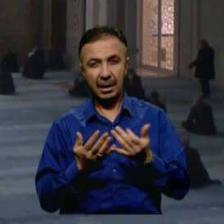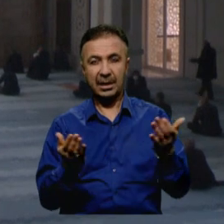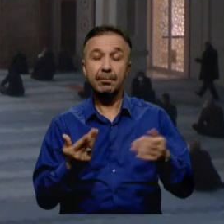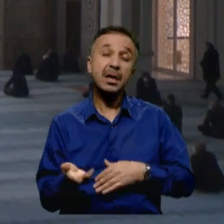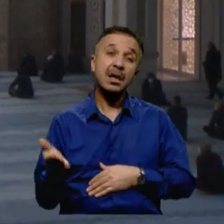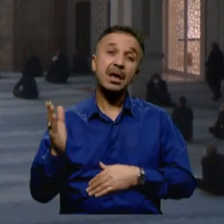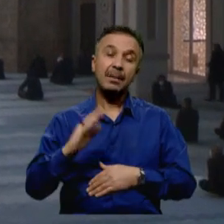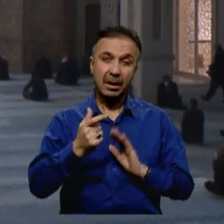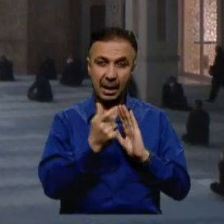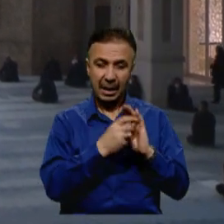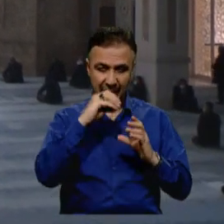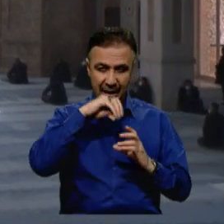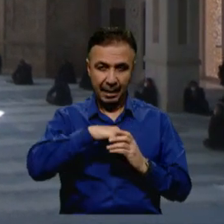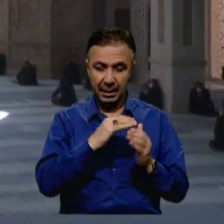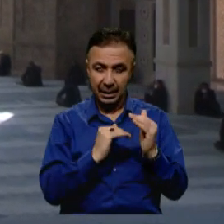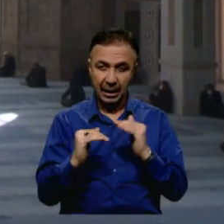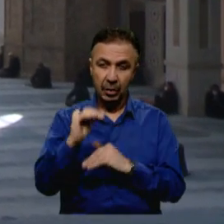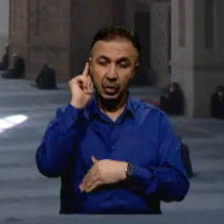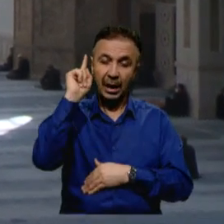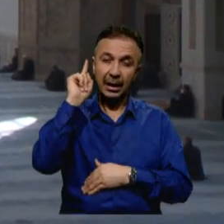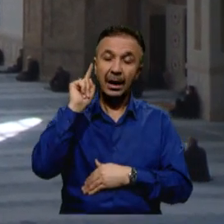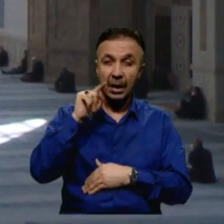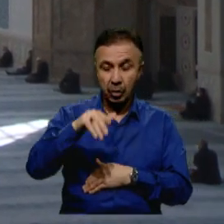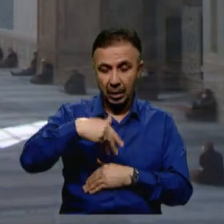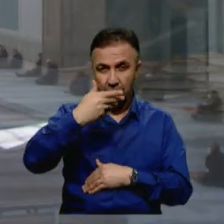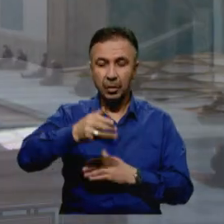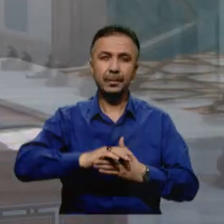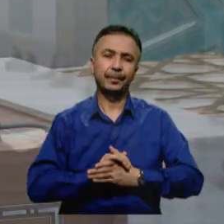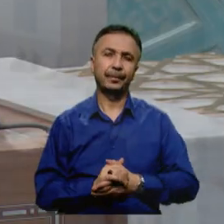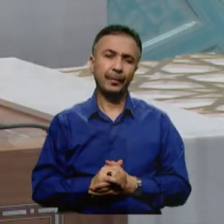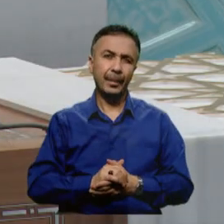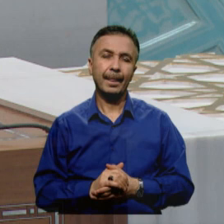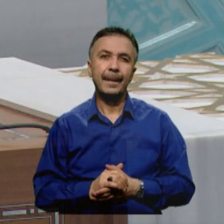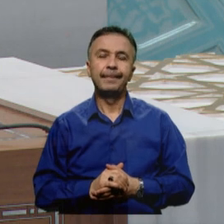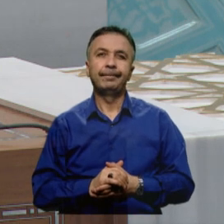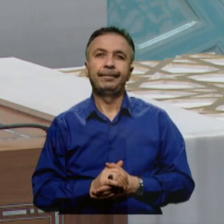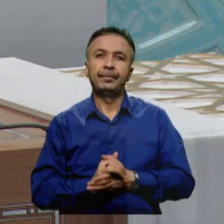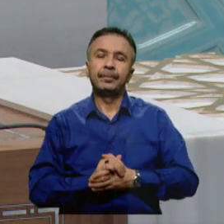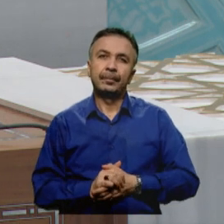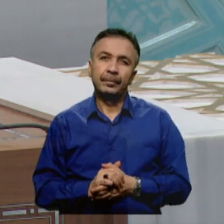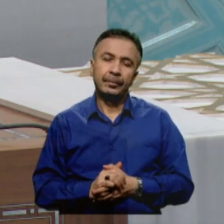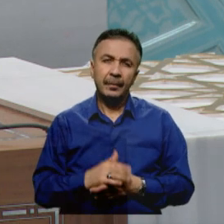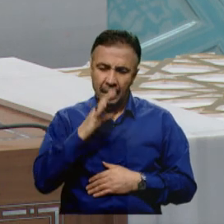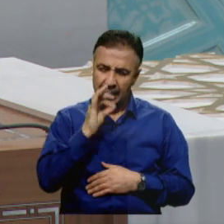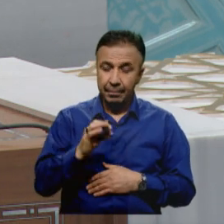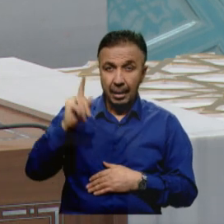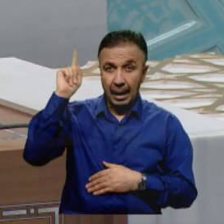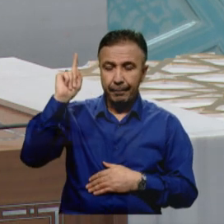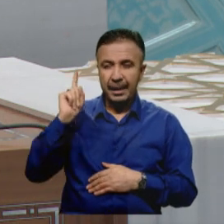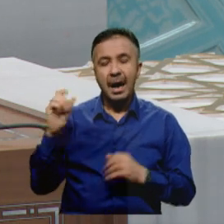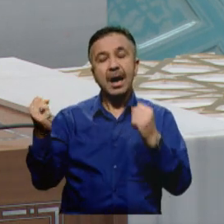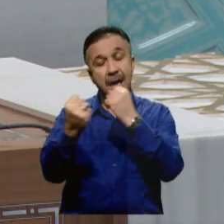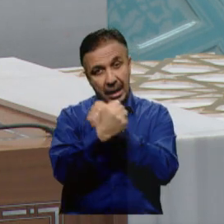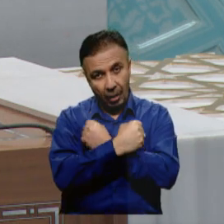ayetinde de Mevlamız buyuruyorlar ki فَمَنْ كَانَ يَرْجُوا لِقَاءَ رَبِّهِ. Kim Rabbine kavuşmayı